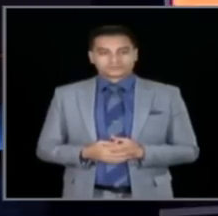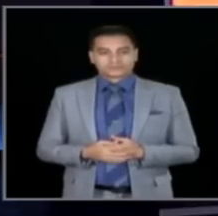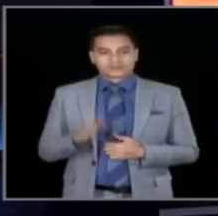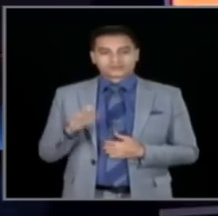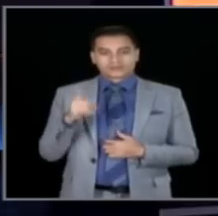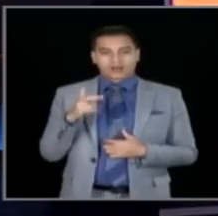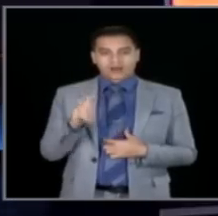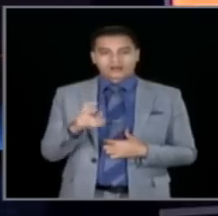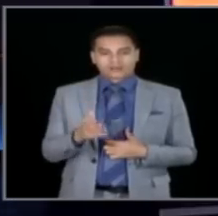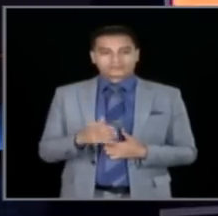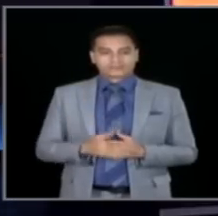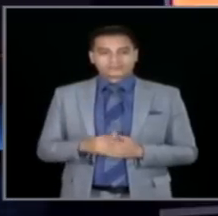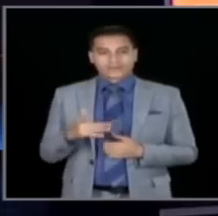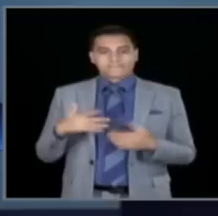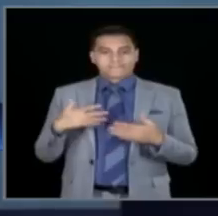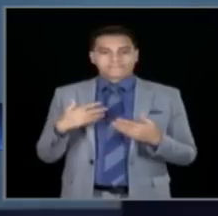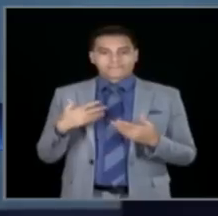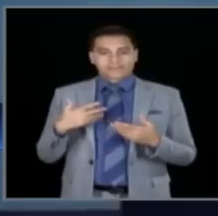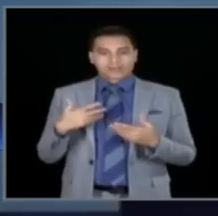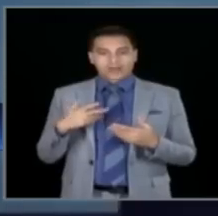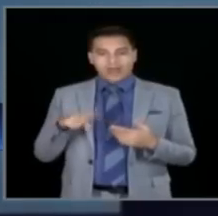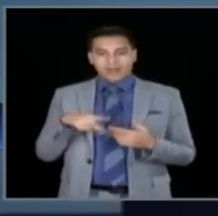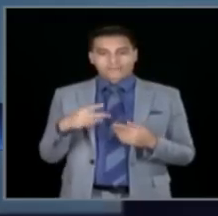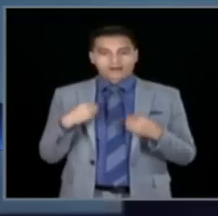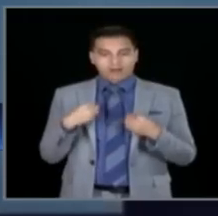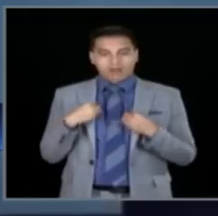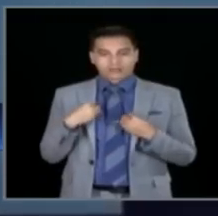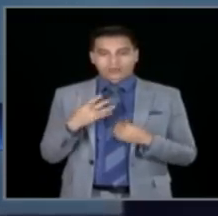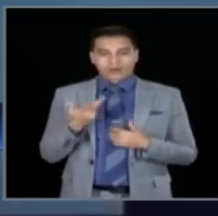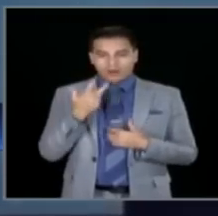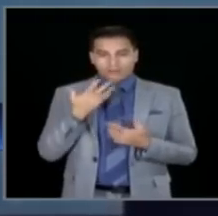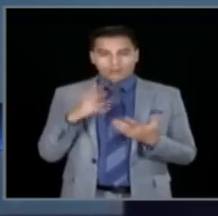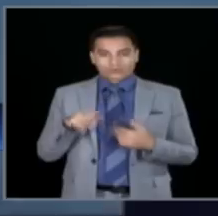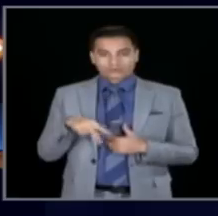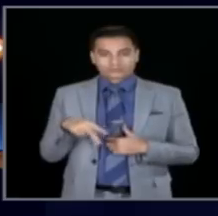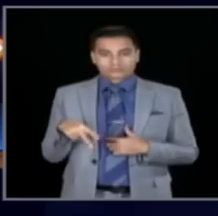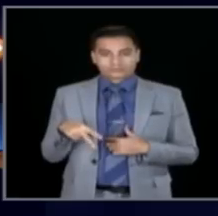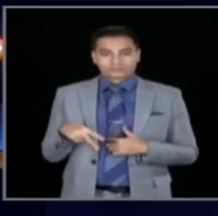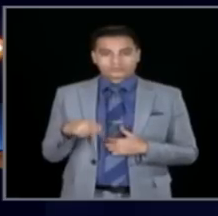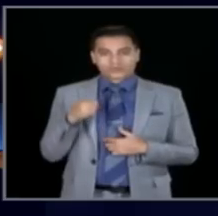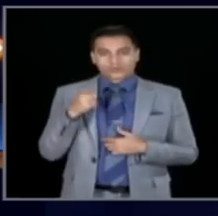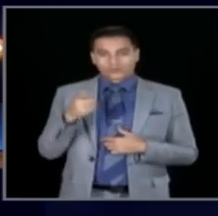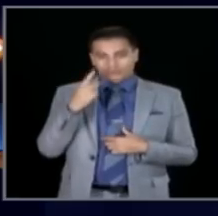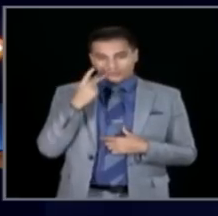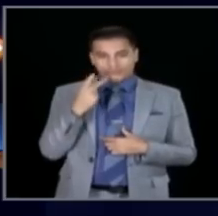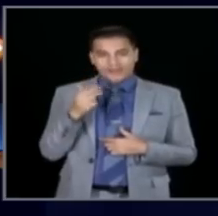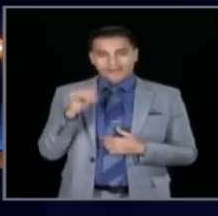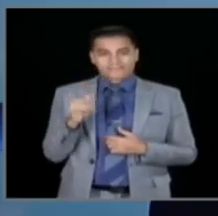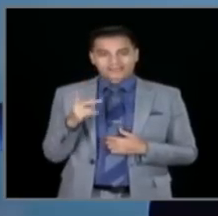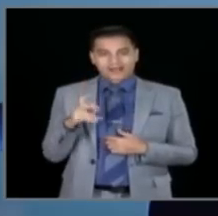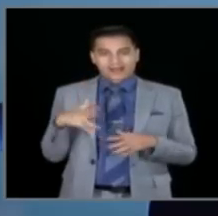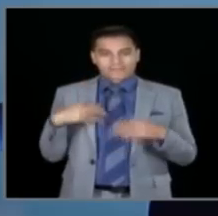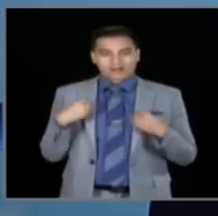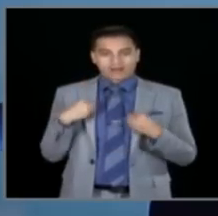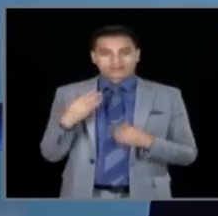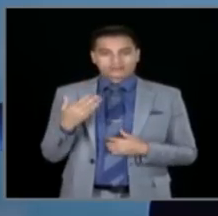سارة بتلعبي الرياضة؟ لا كنت. كنت بتلعبي إيه؟ كرة قدم. طيب نشوف أميرة بتلعبي